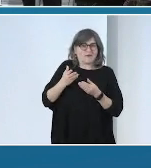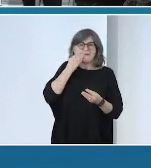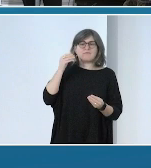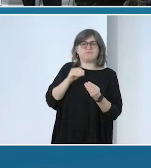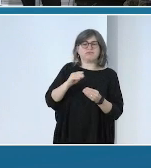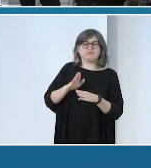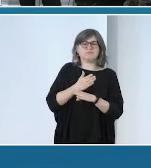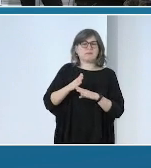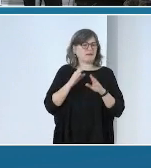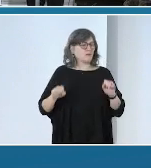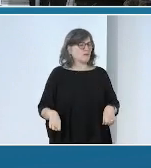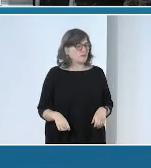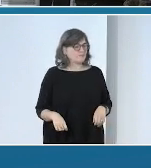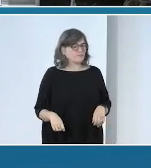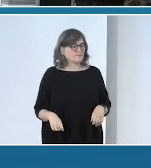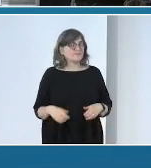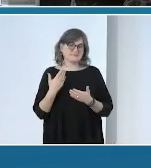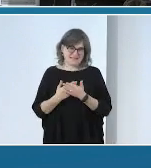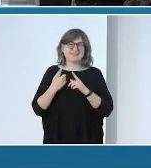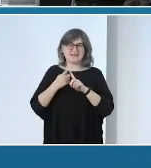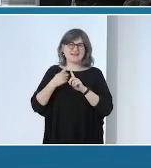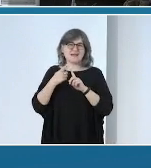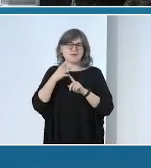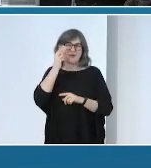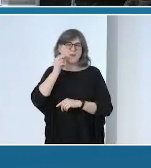l'action. Et ça, c'est très important.